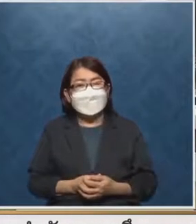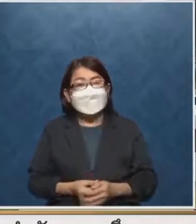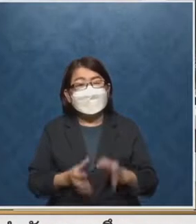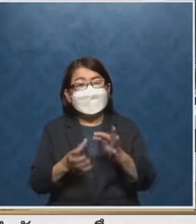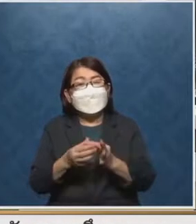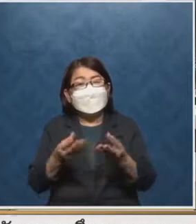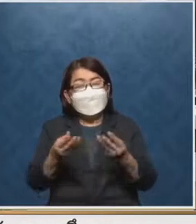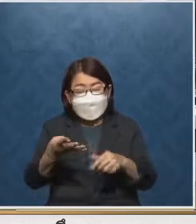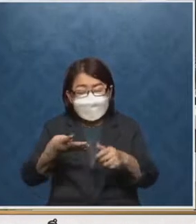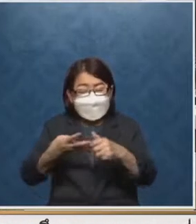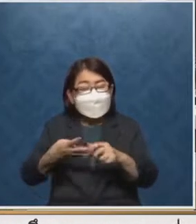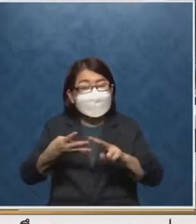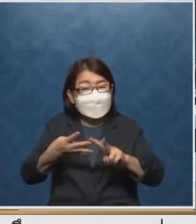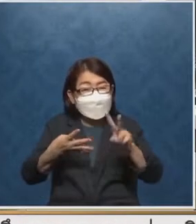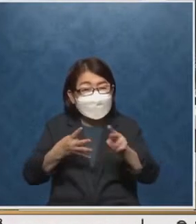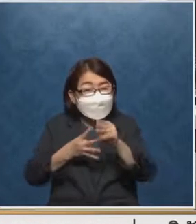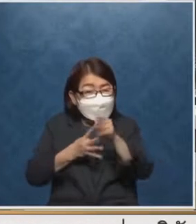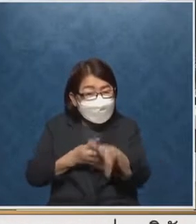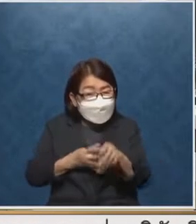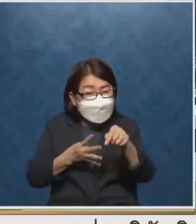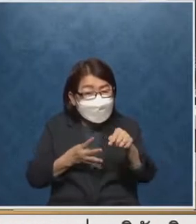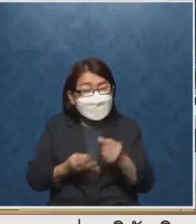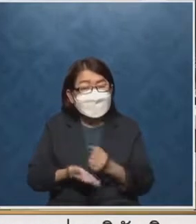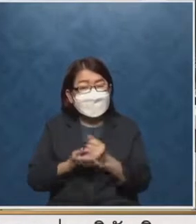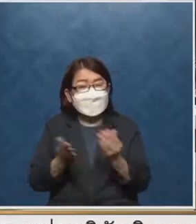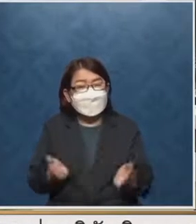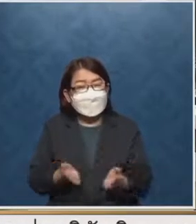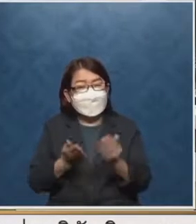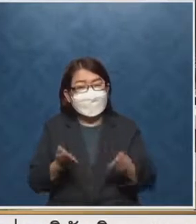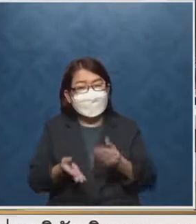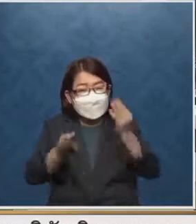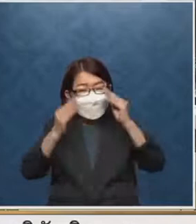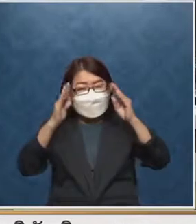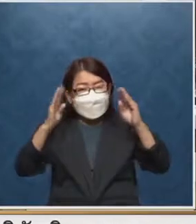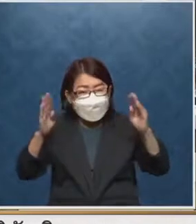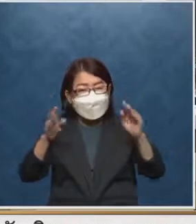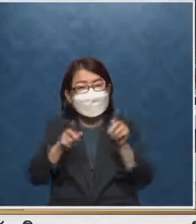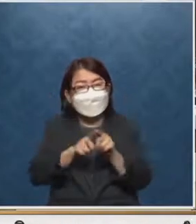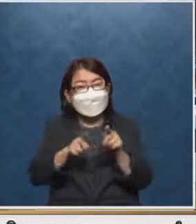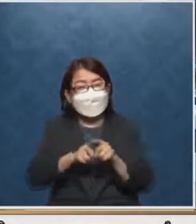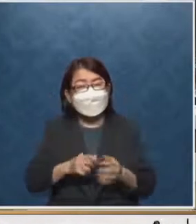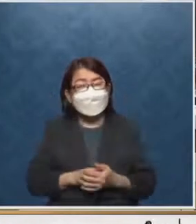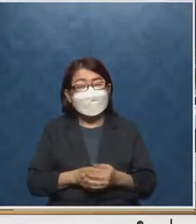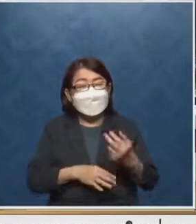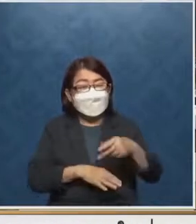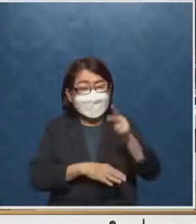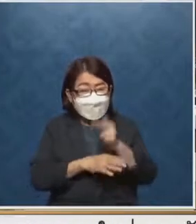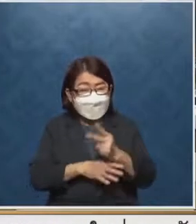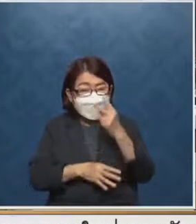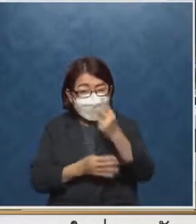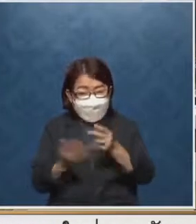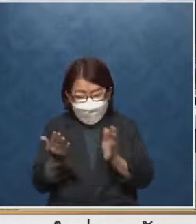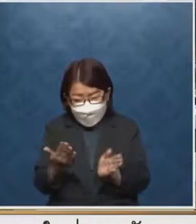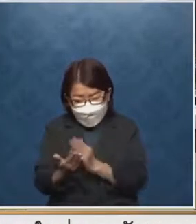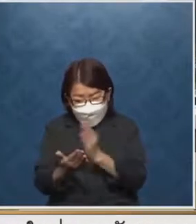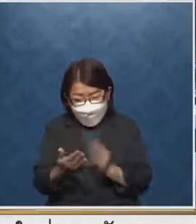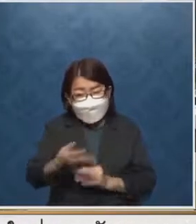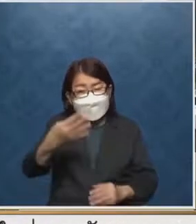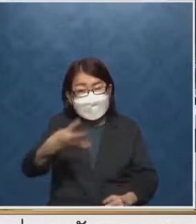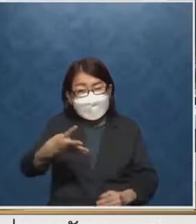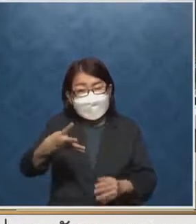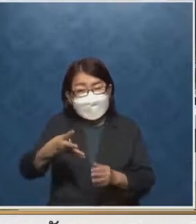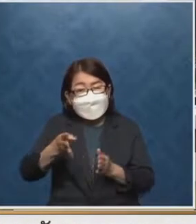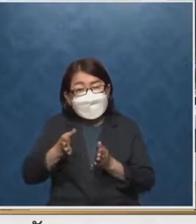ละเอียดที่2ก็จะพูดถึงการส่งเสริมการรู้เท่าทันสื่อถ้าท่านประธานจะเห็นทั้งหมดเลยเนี่ยทั้ง4ยุทธศา